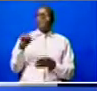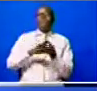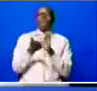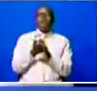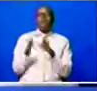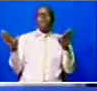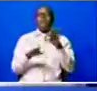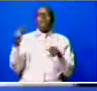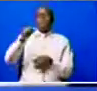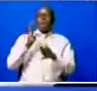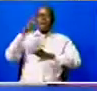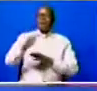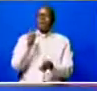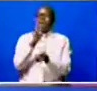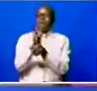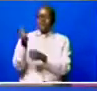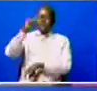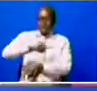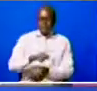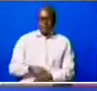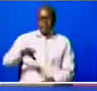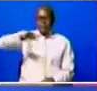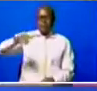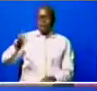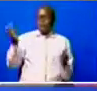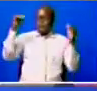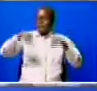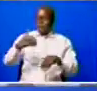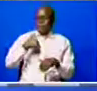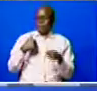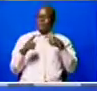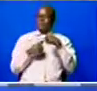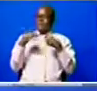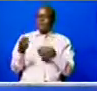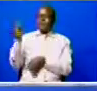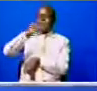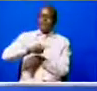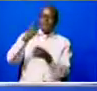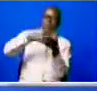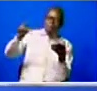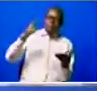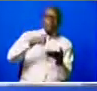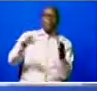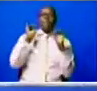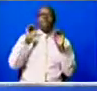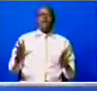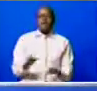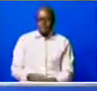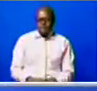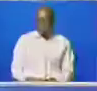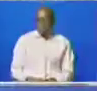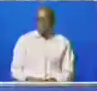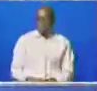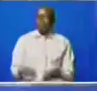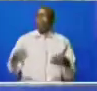katika kipindi cha siku 14, huku bunge la kaunti likiwa na siku 60 kumuidhinisha au kutomuidhinisha.